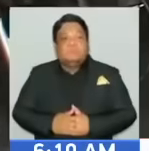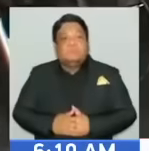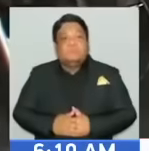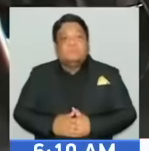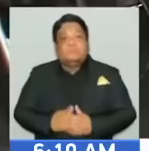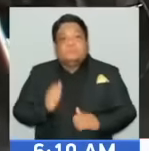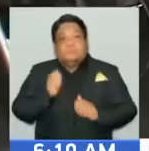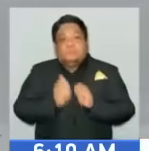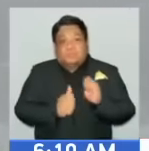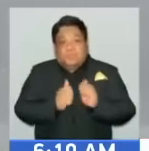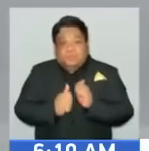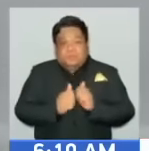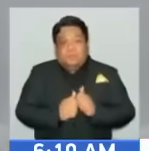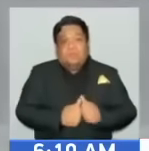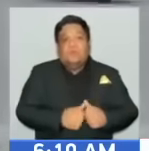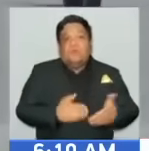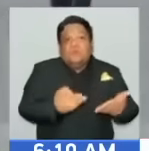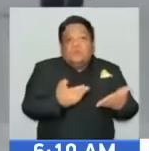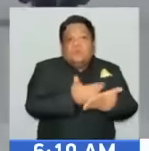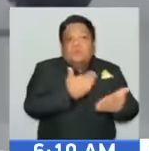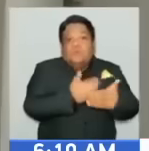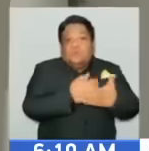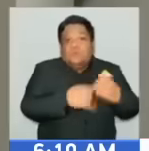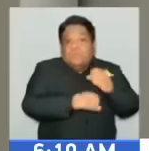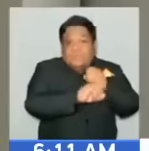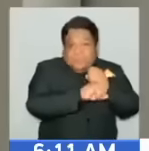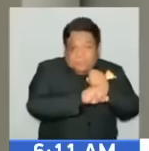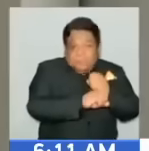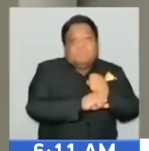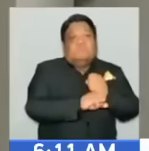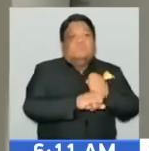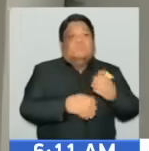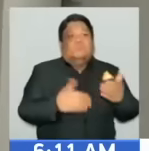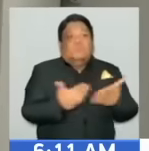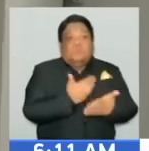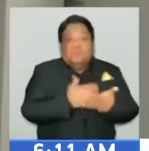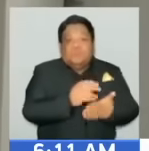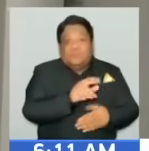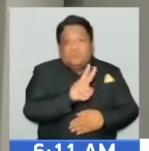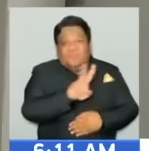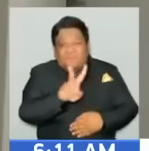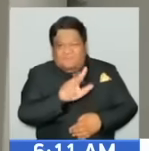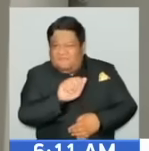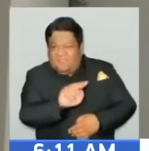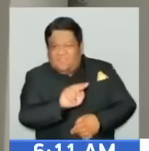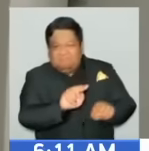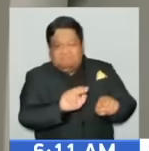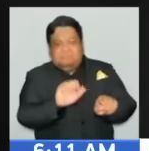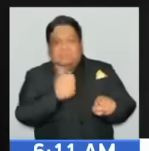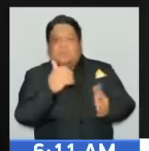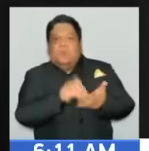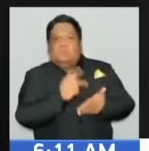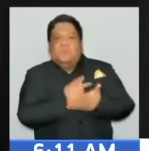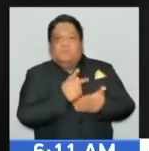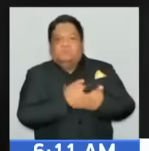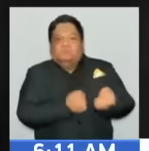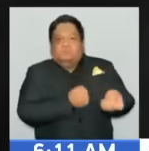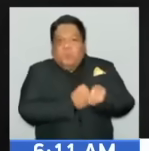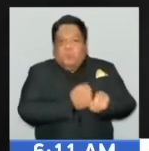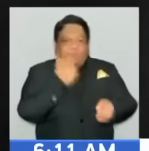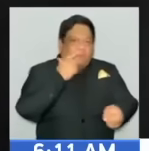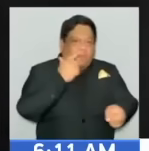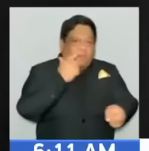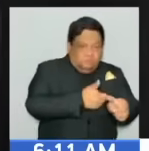Modern Public Utility Jeepney at Modern UV Express. 6,500 pesos naman sa iba pang PUV, gaya ng